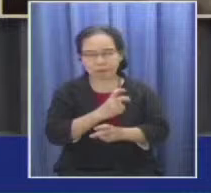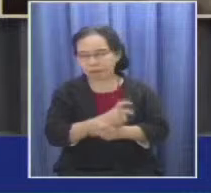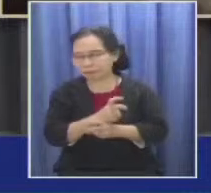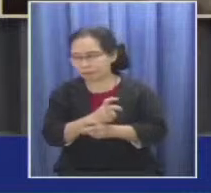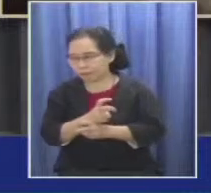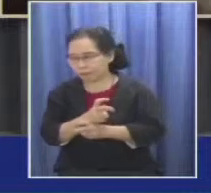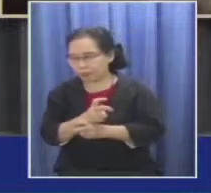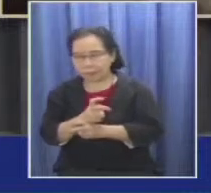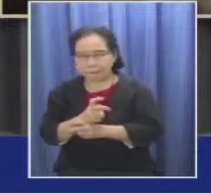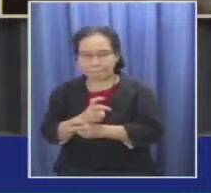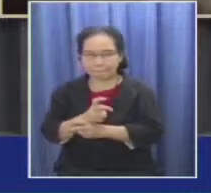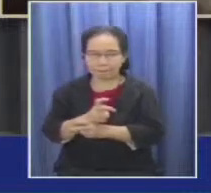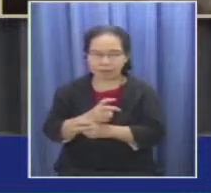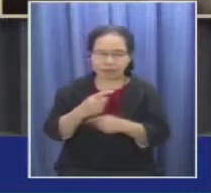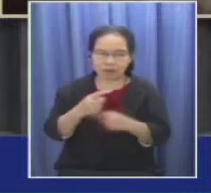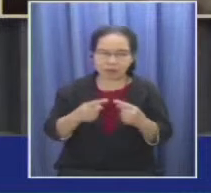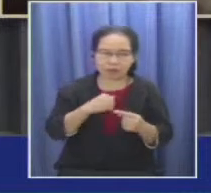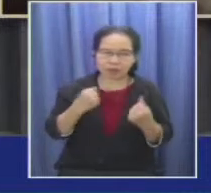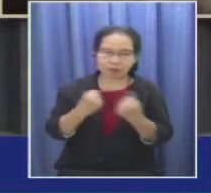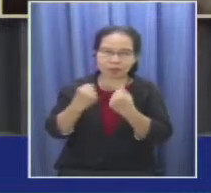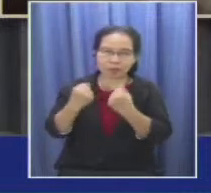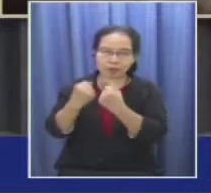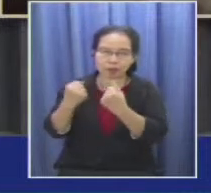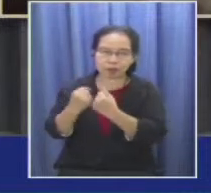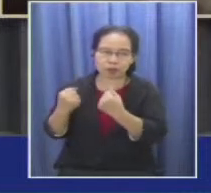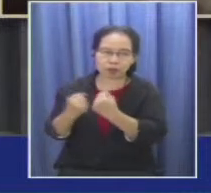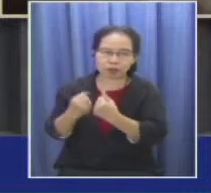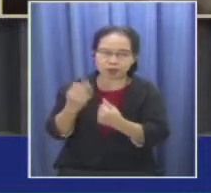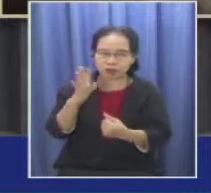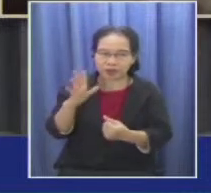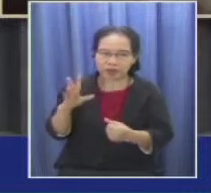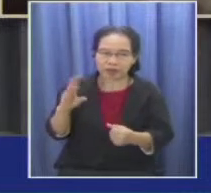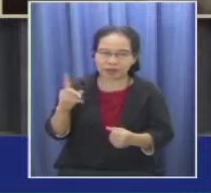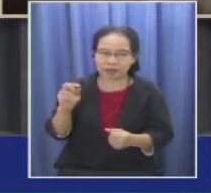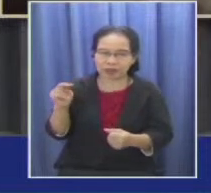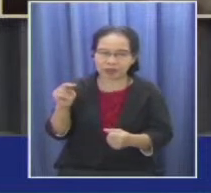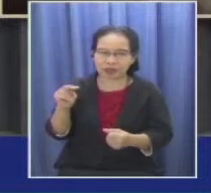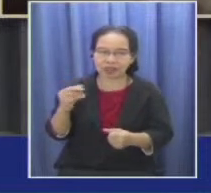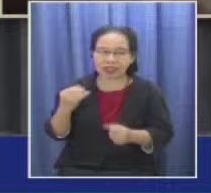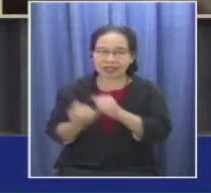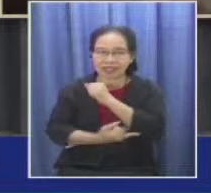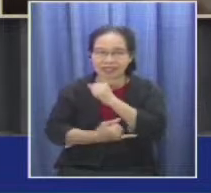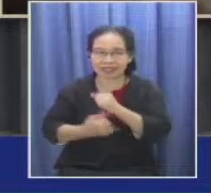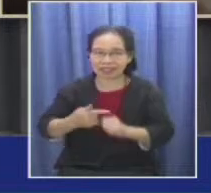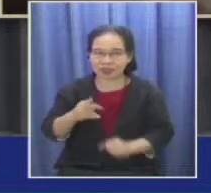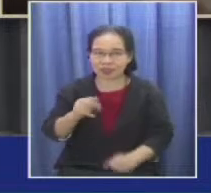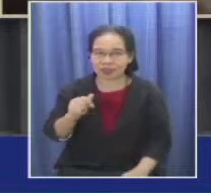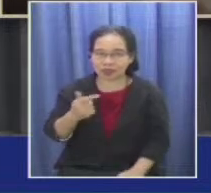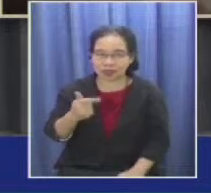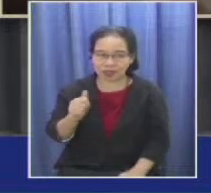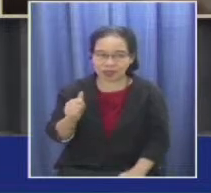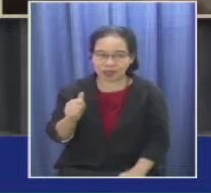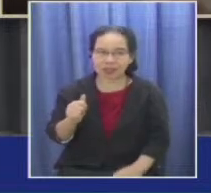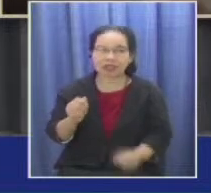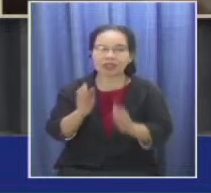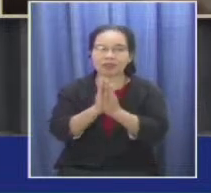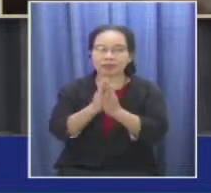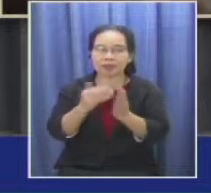ma wonu wa mo kwa sore no a mo yesa posi fo mo sha asra fo ntade bi no